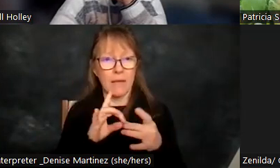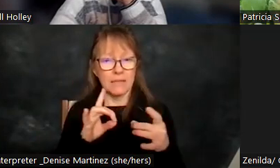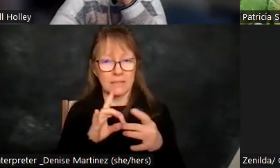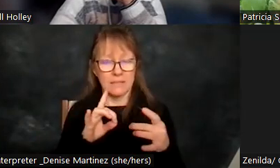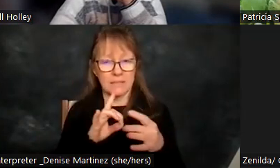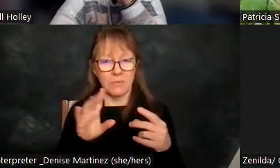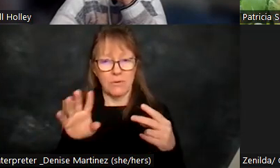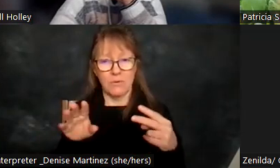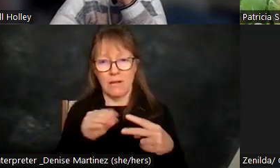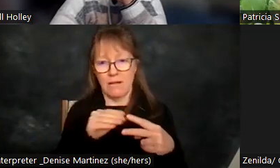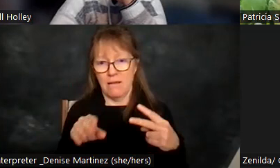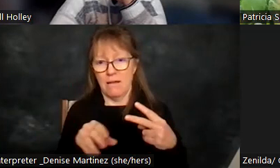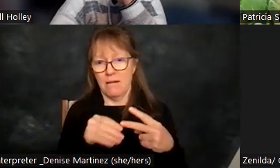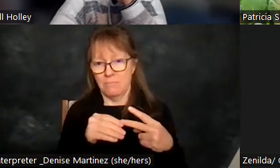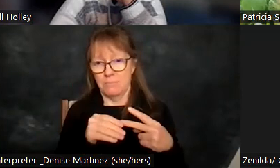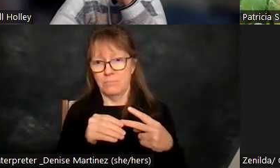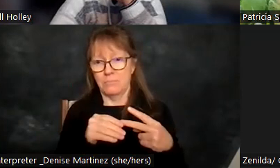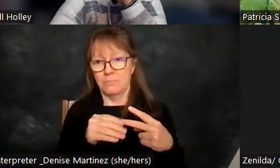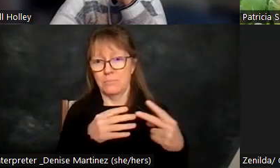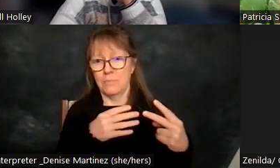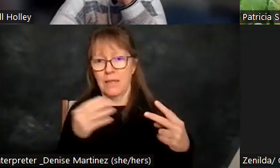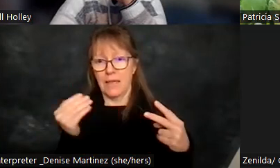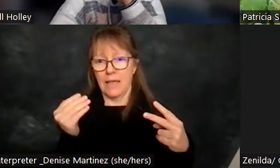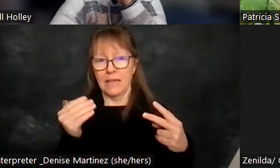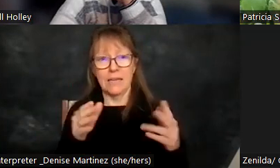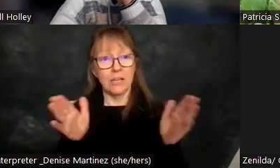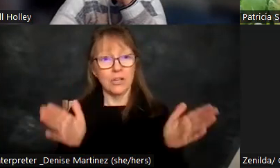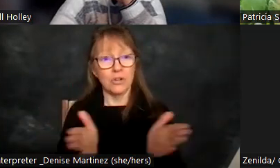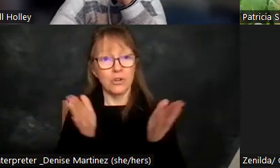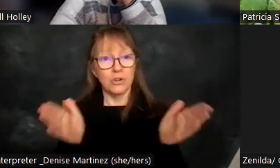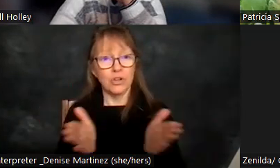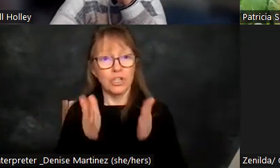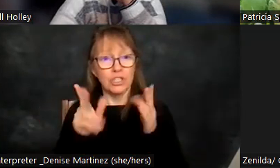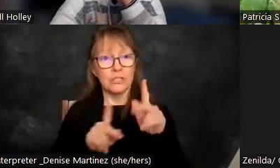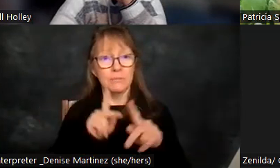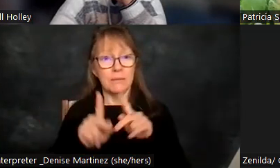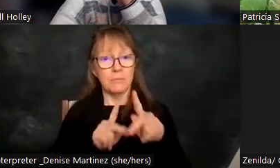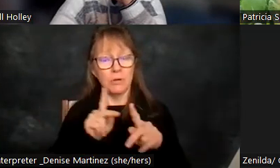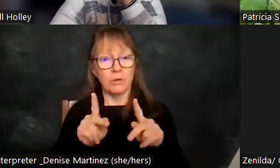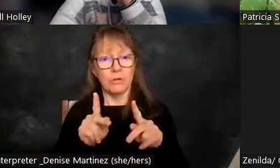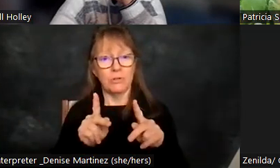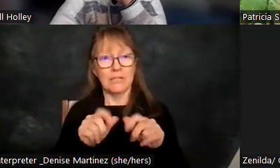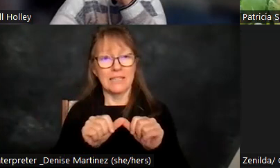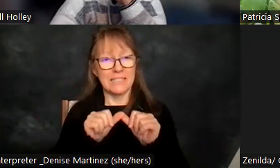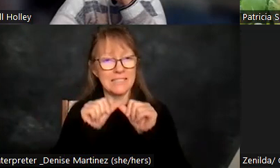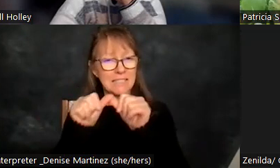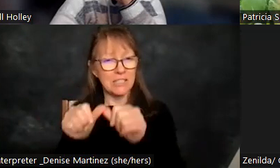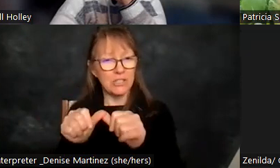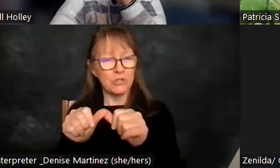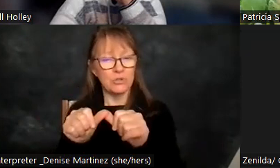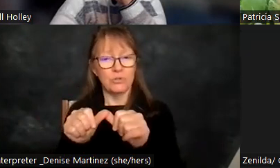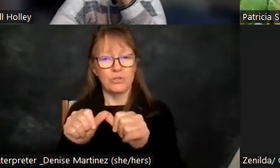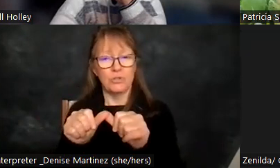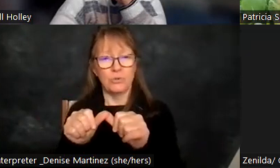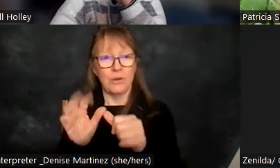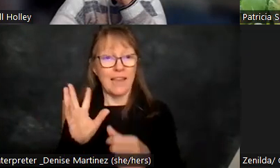fait you know, encourage people to et encourager mon continue yo to pour yo engage, continuer and that engager